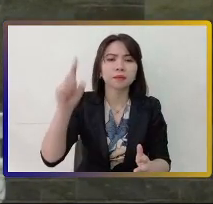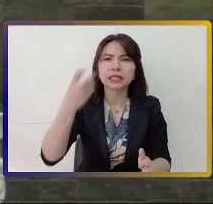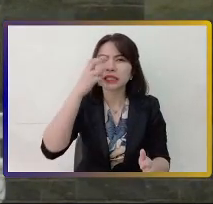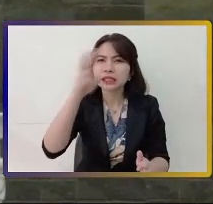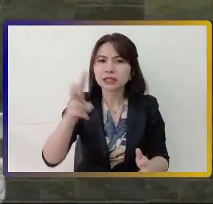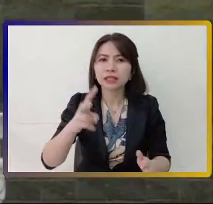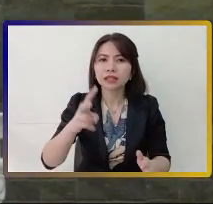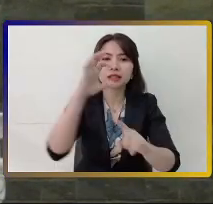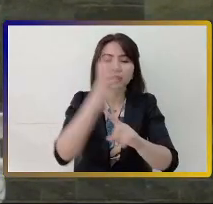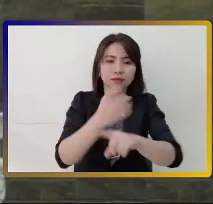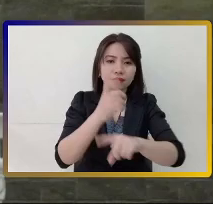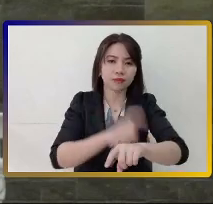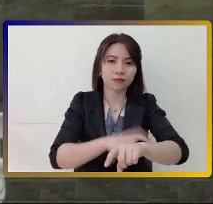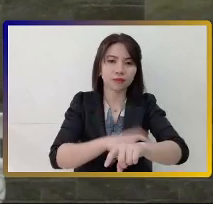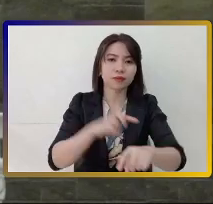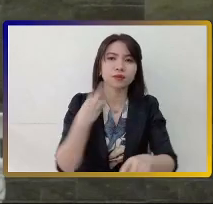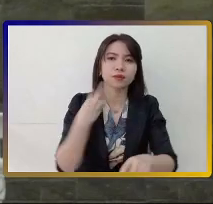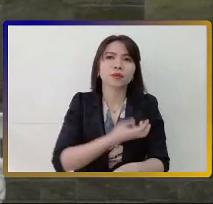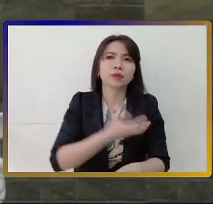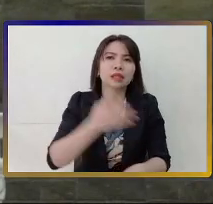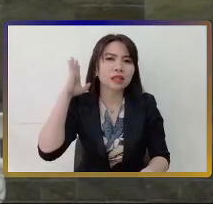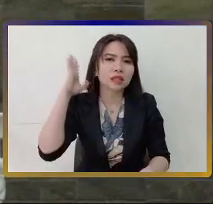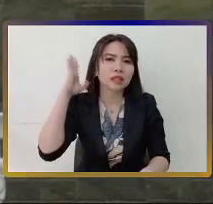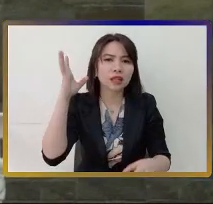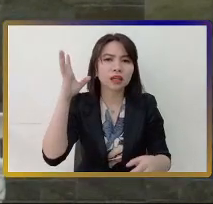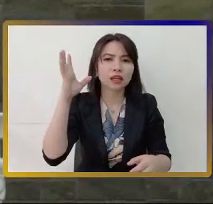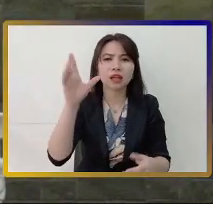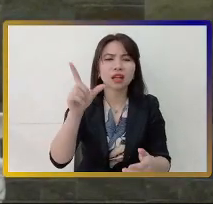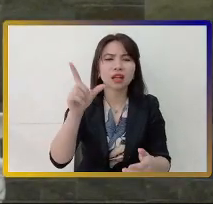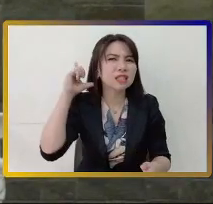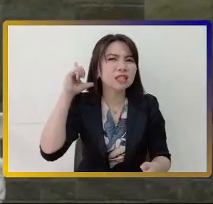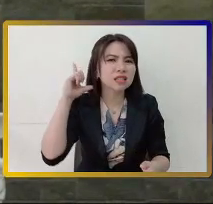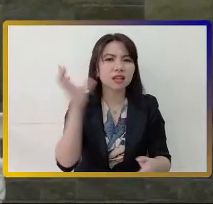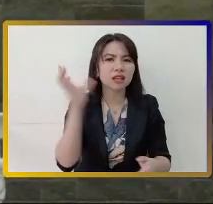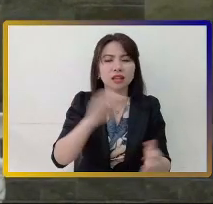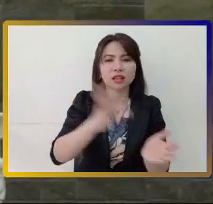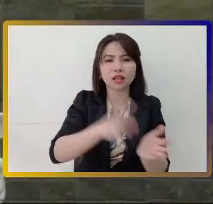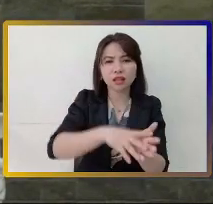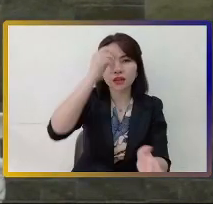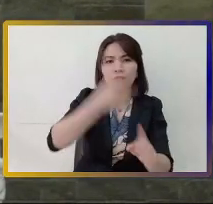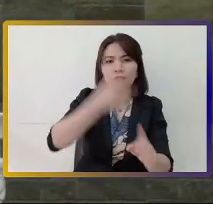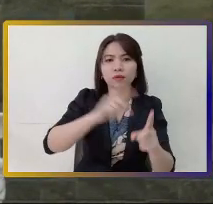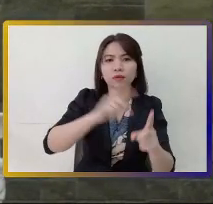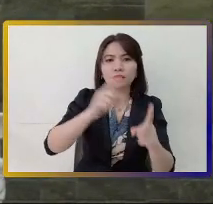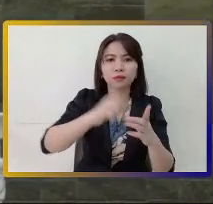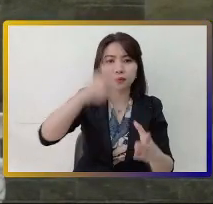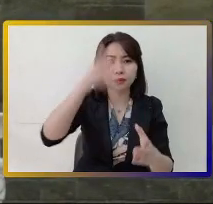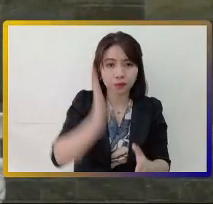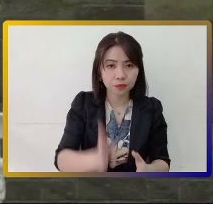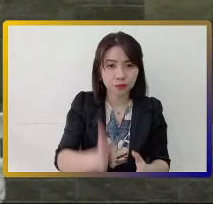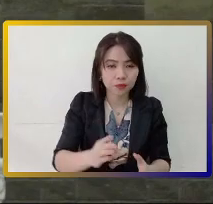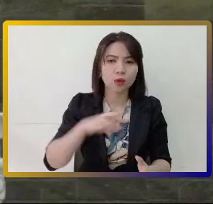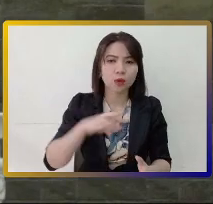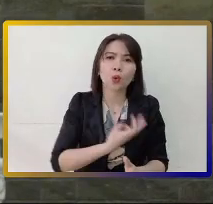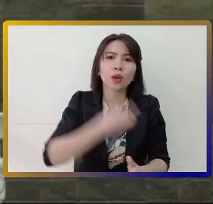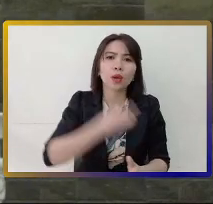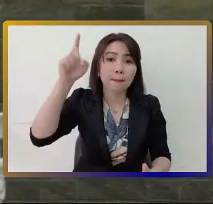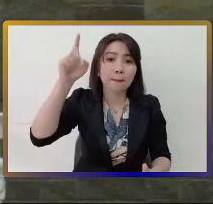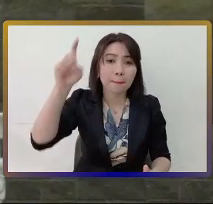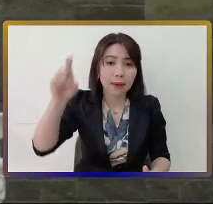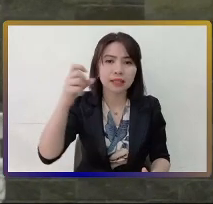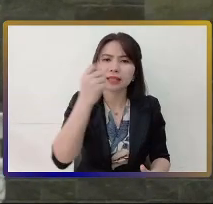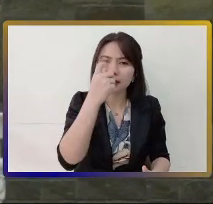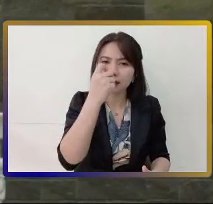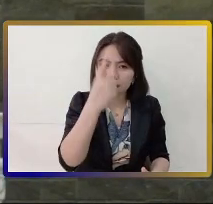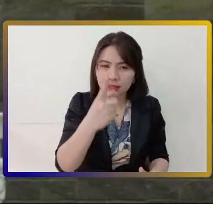of the Word of God. Every time we come to church, we should understand the purpose of coming. Don't you ever miss it.